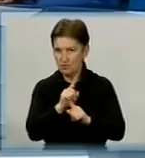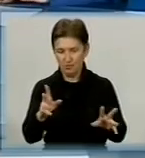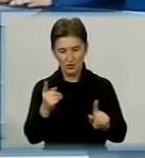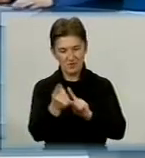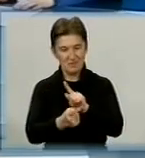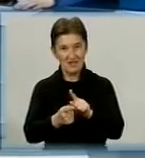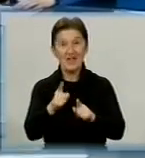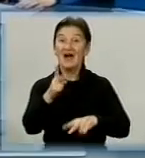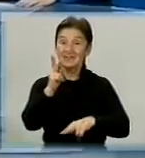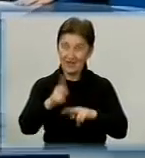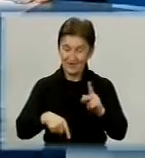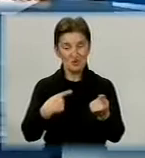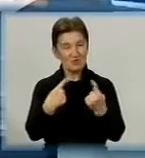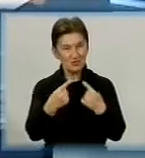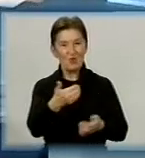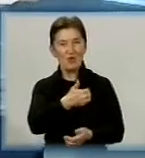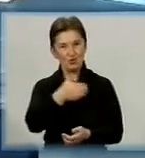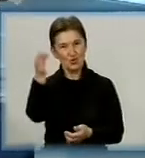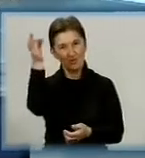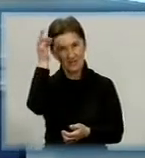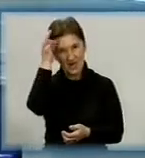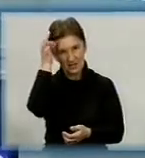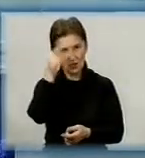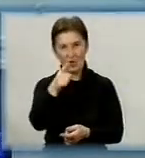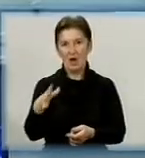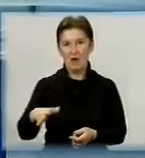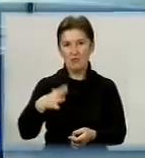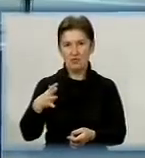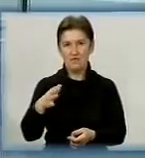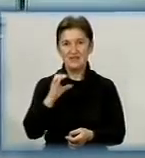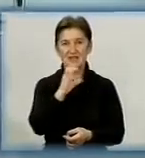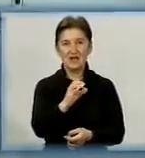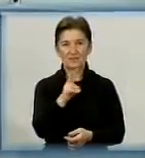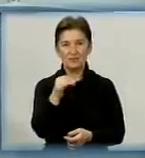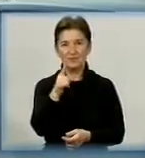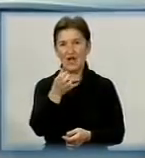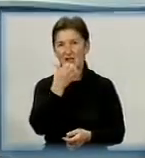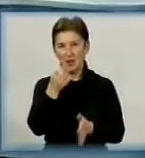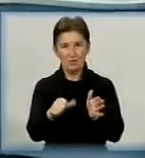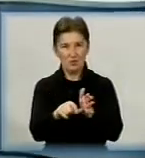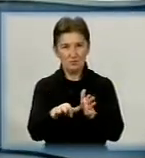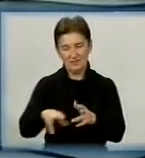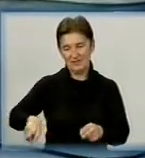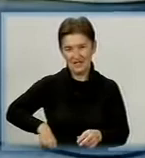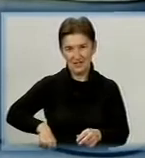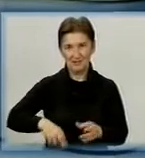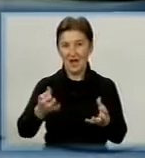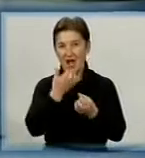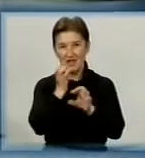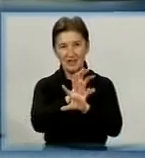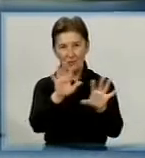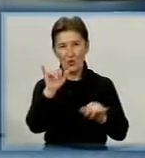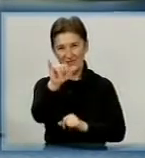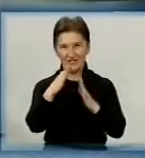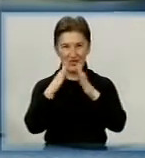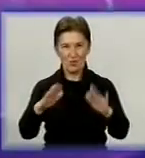з вами розмову. Нашим глядачам я хочу нагадати, що в нашій студії був Сергій Кравченко, генеральний директор КП «Теплоенергетик». Тепла і затишку у ваших домах. Дякую.